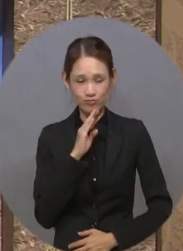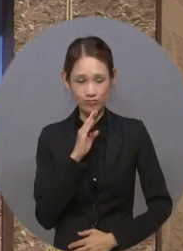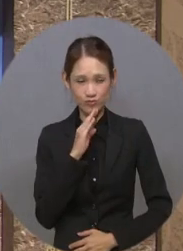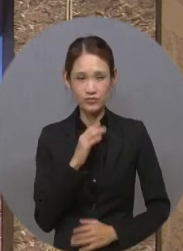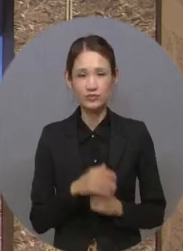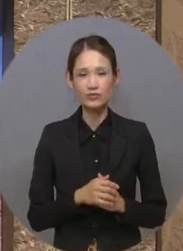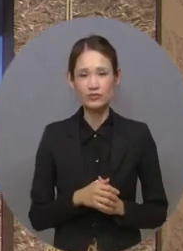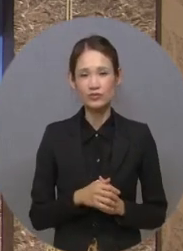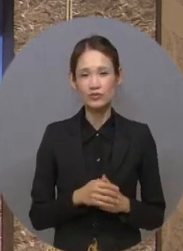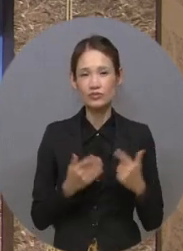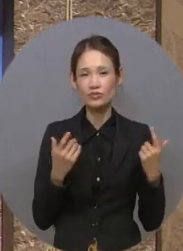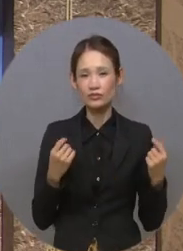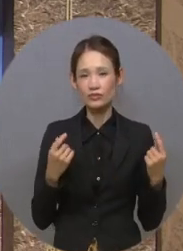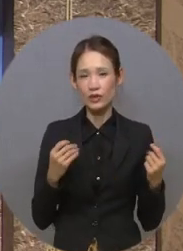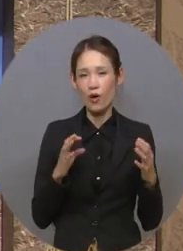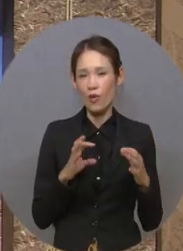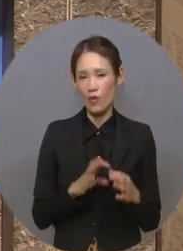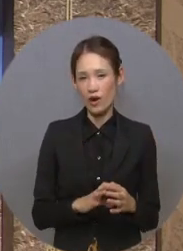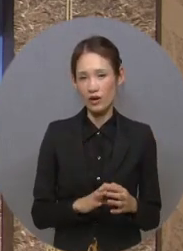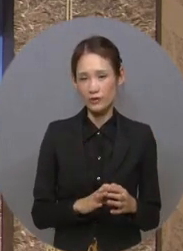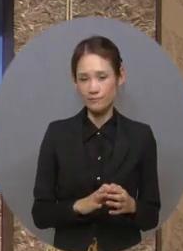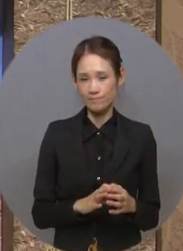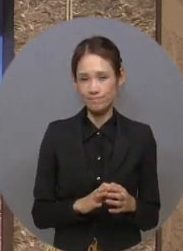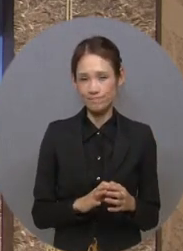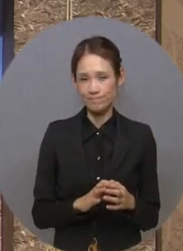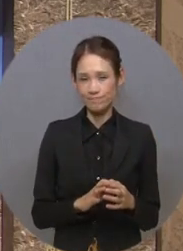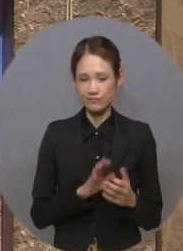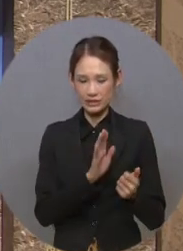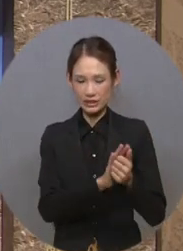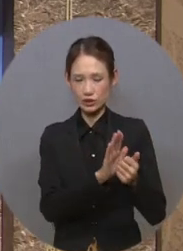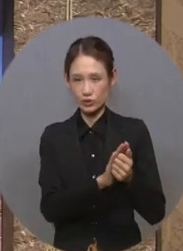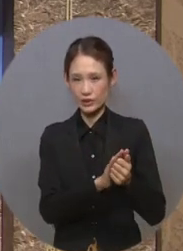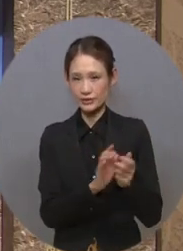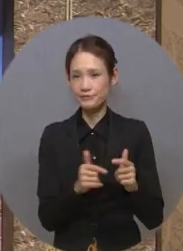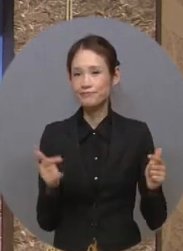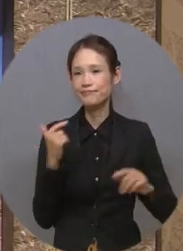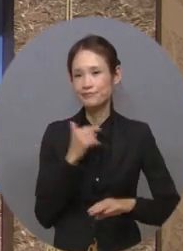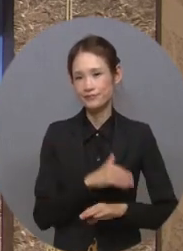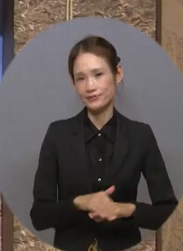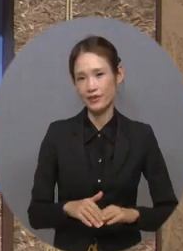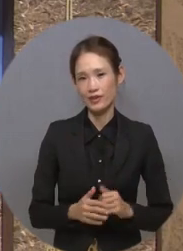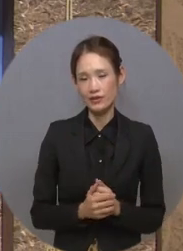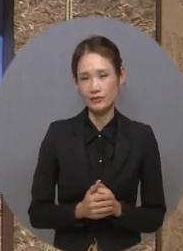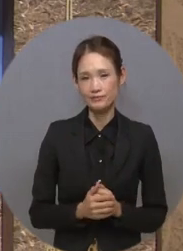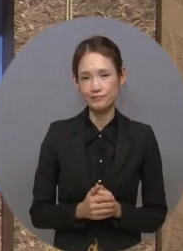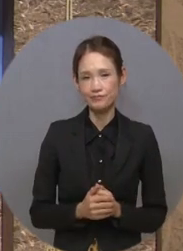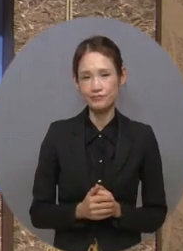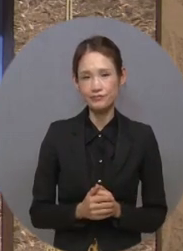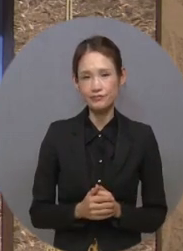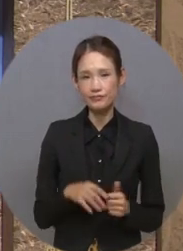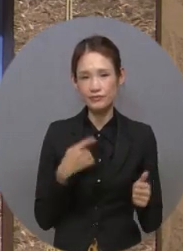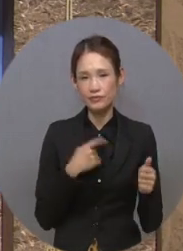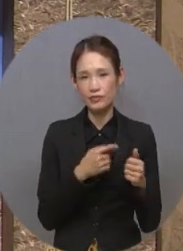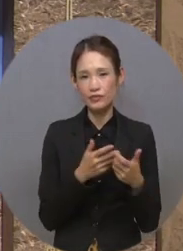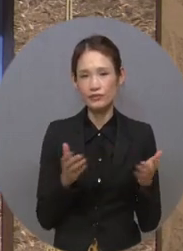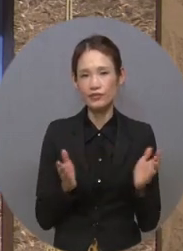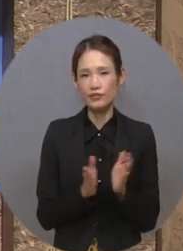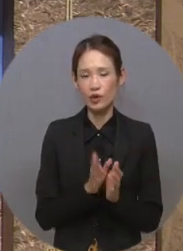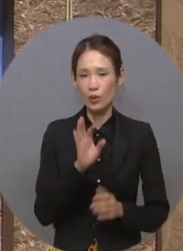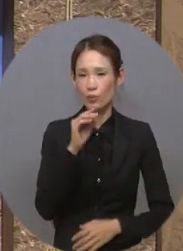그래서 그런 쪽으로 아낌없이 지원을 늘리려고 그래서 하는 거고요. 네. 또 우리가 그 교육부 포럼을 만든